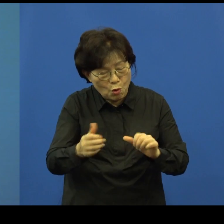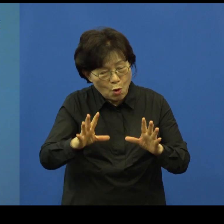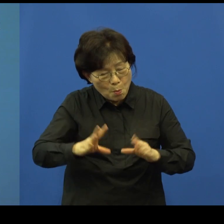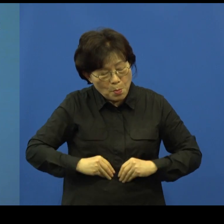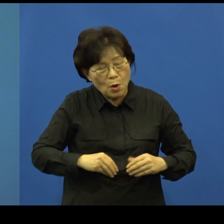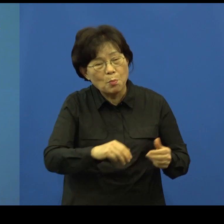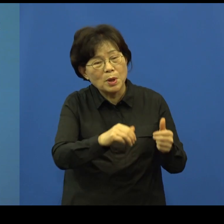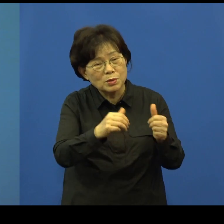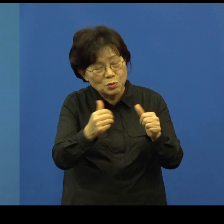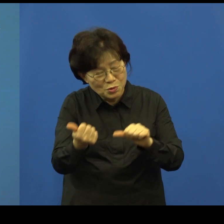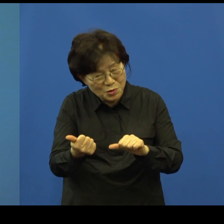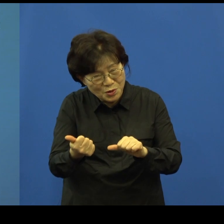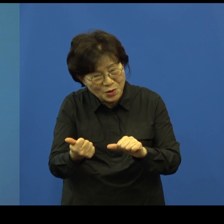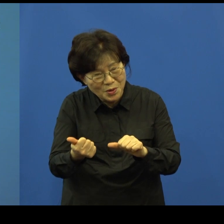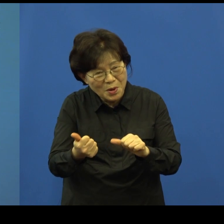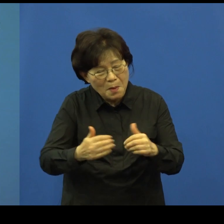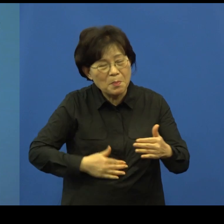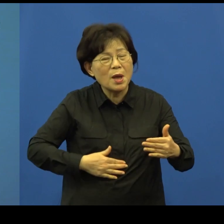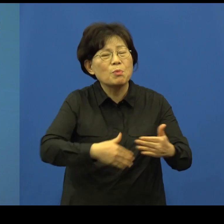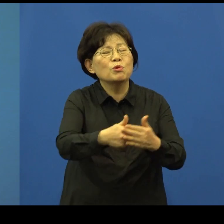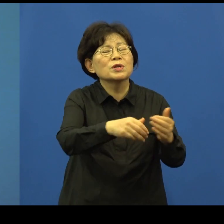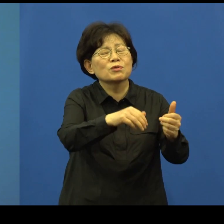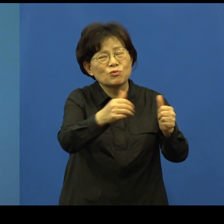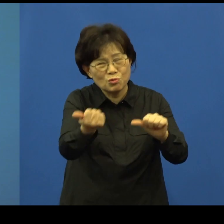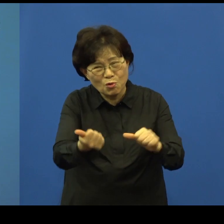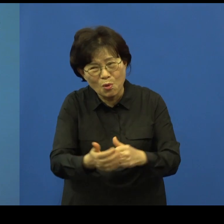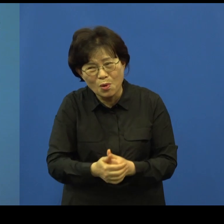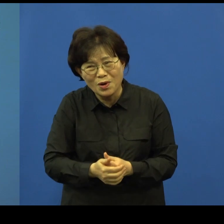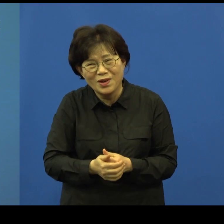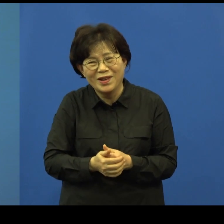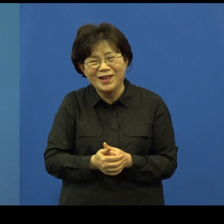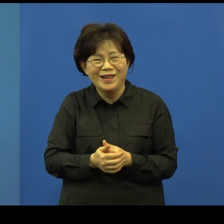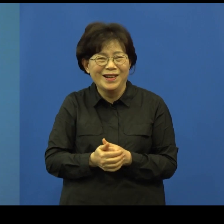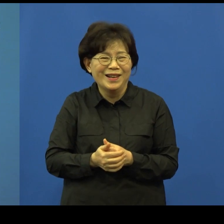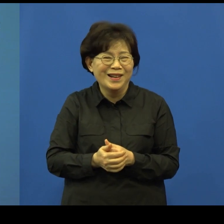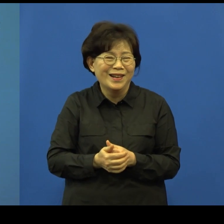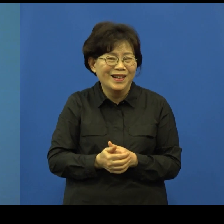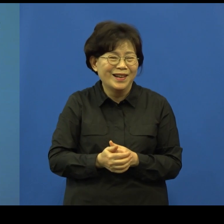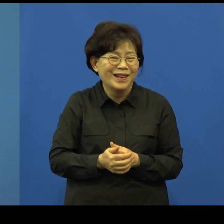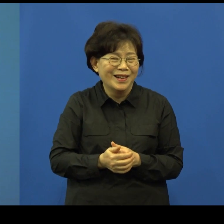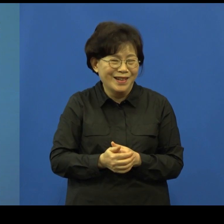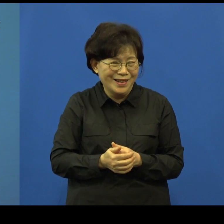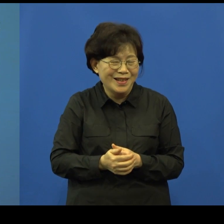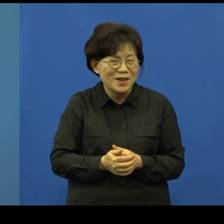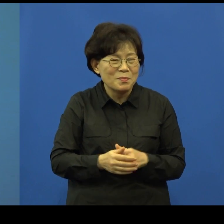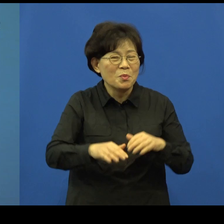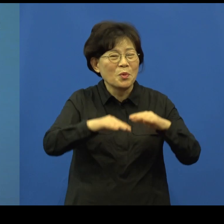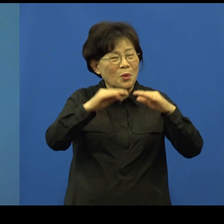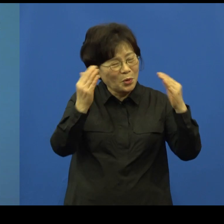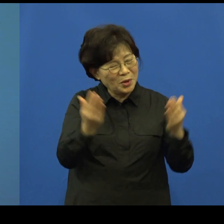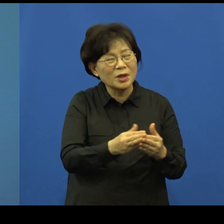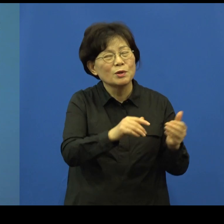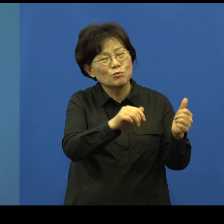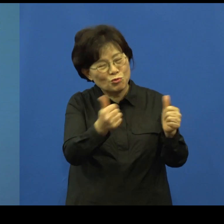배고파서 죽겠다, 그건 조금 이해가 돼요. 근데 배불러 죽겠다, 그건 뭐예요 또? 실컷 먹어놓고?